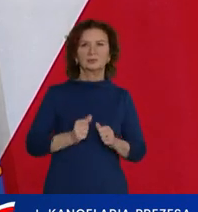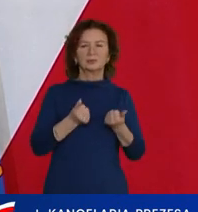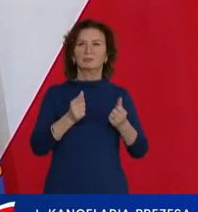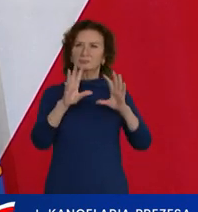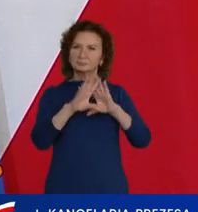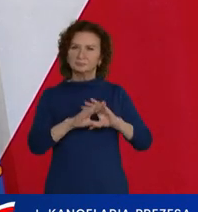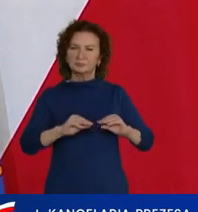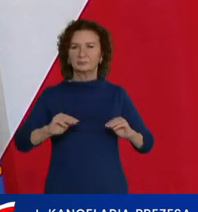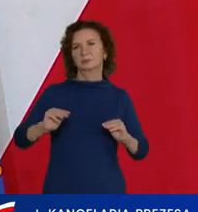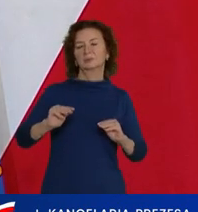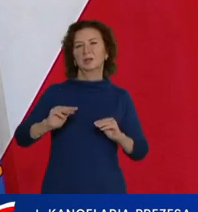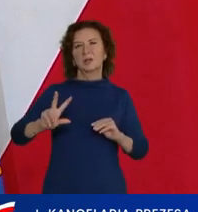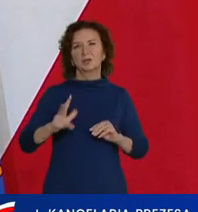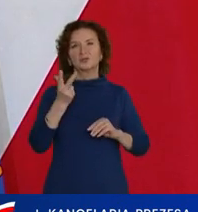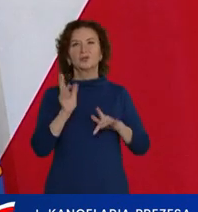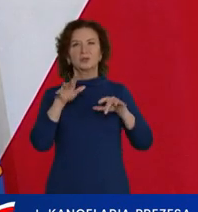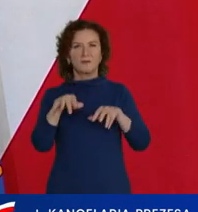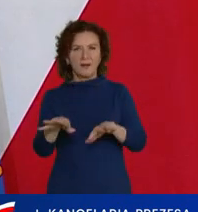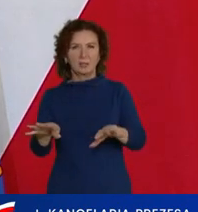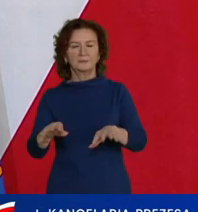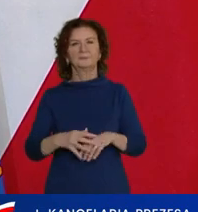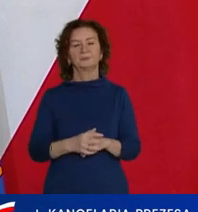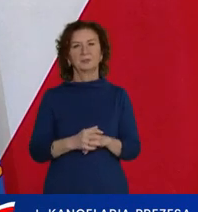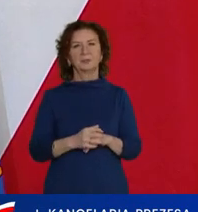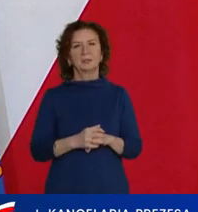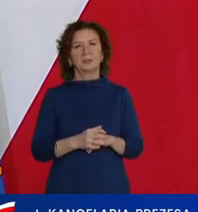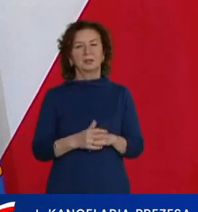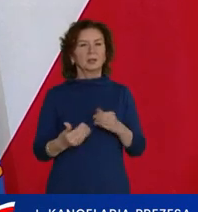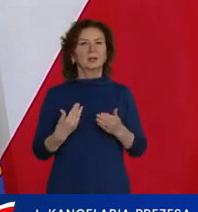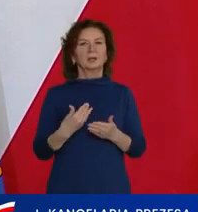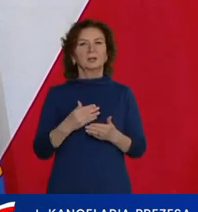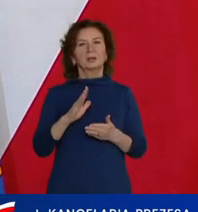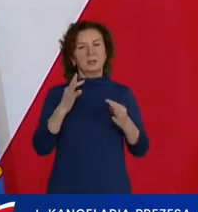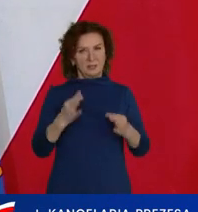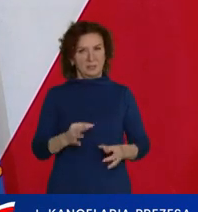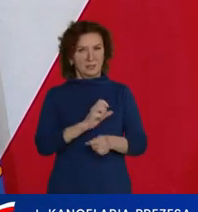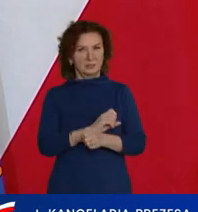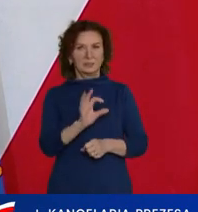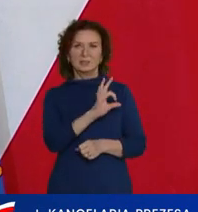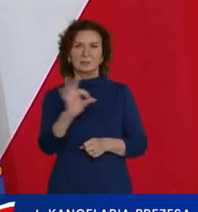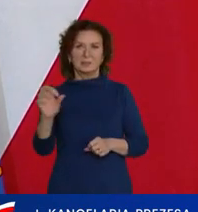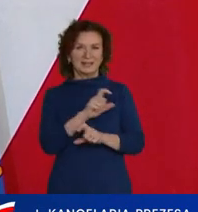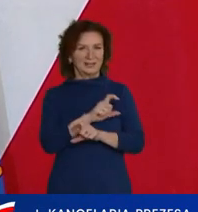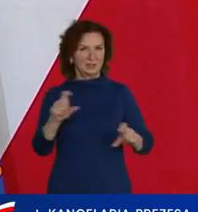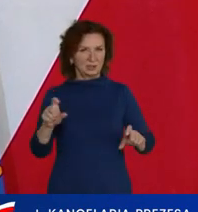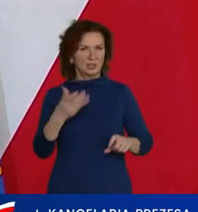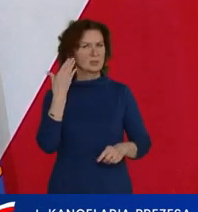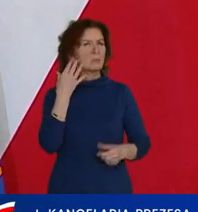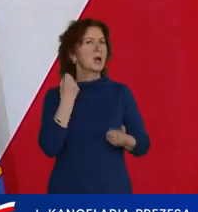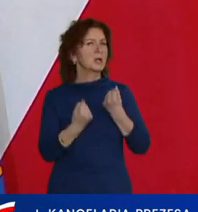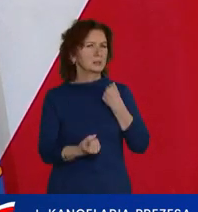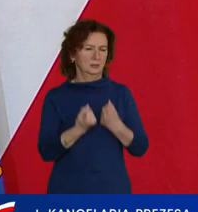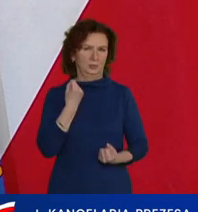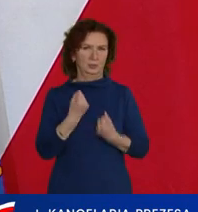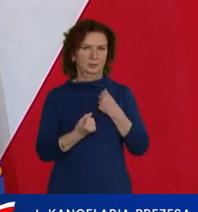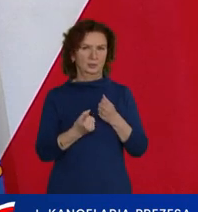z trzeciej fali zachorowań. Ponieważ mamy ten szczególny czas, ten czas bardzo ciężki, dlatego